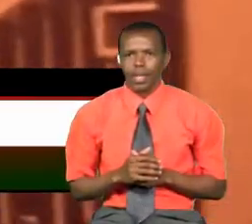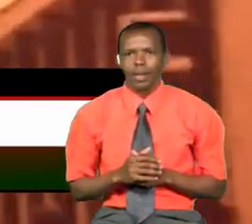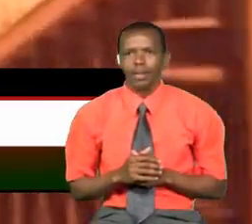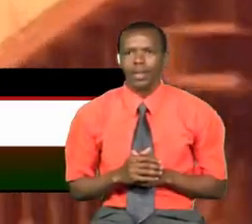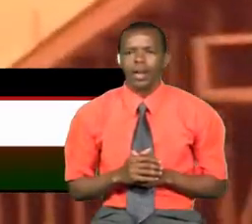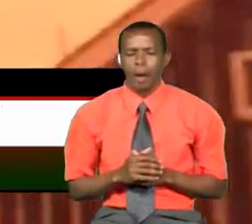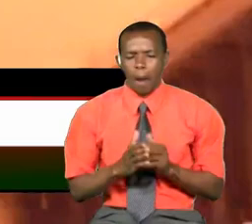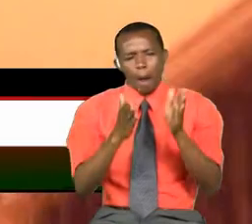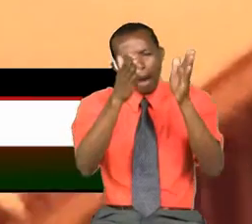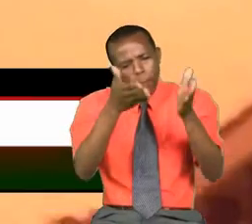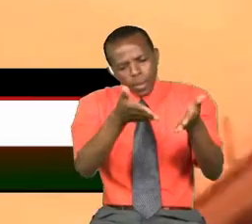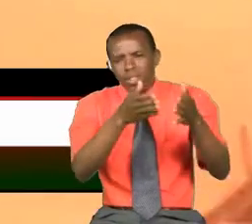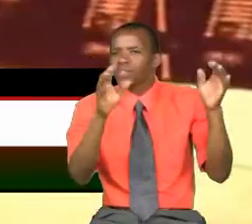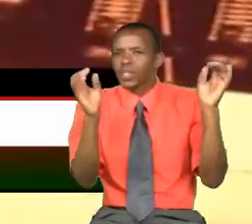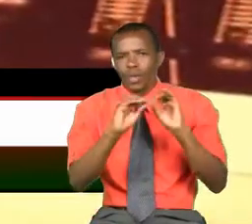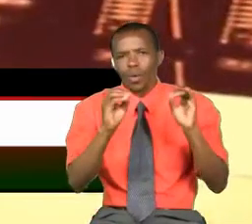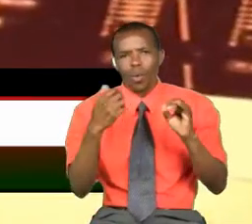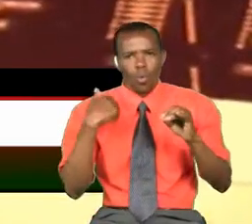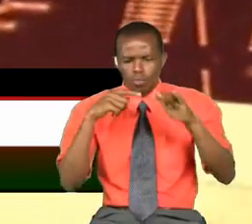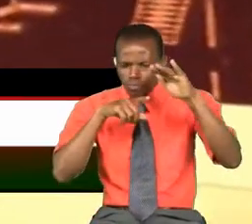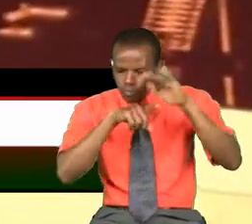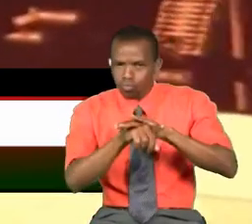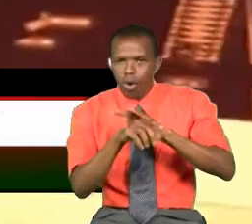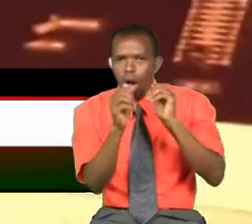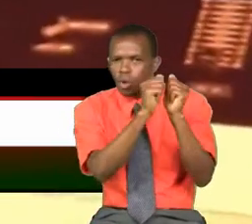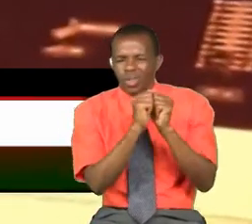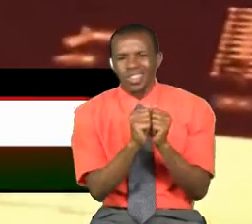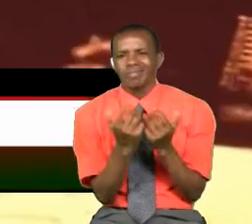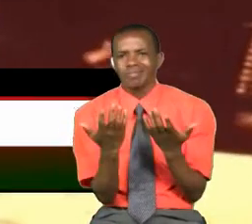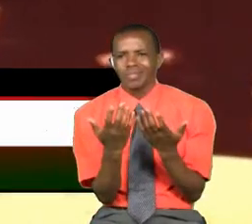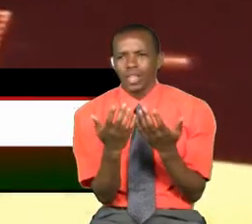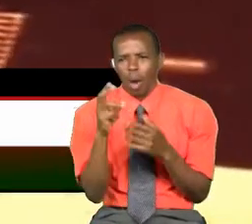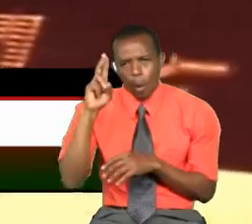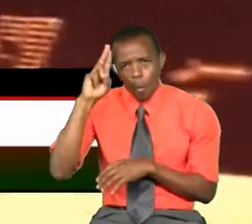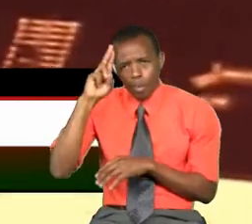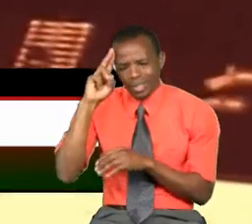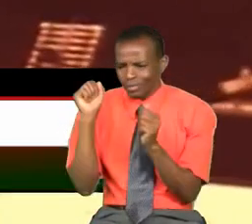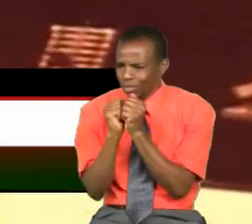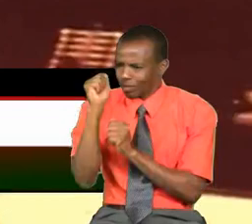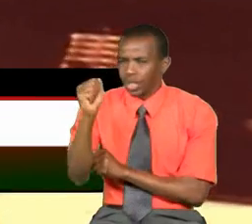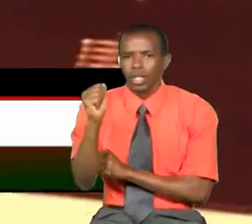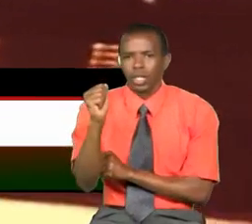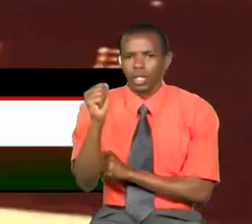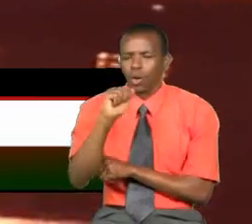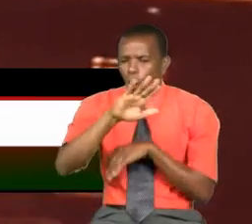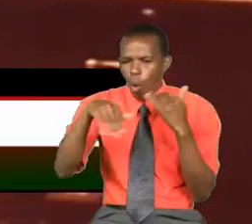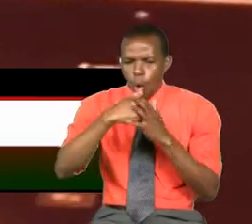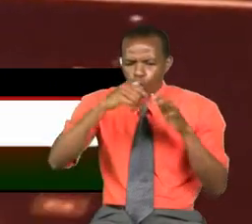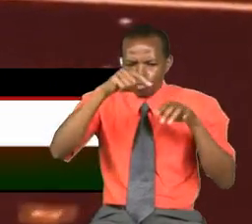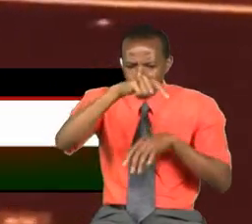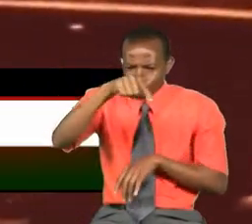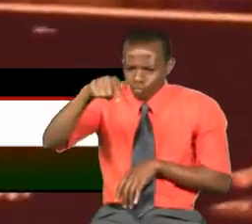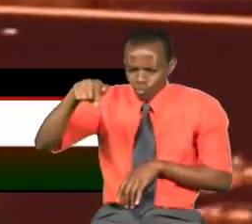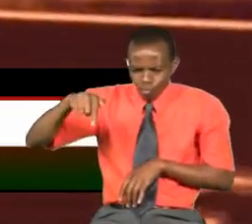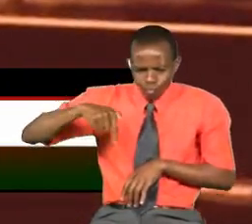yani hakuna mtu alikuwa pale studio. Tukaingia ndani na hao jamaa walikuwa kama askari 15 hivi. Wamenizunguka hivi na Uchuka